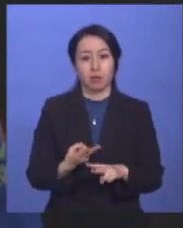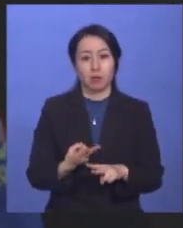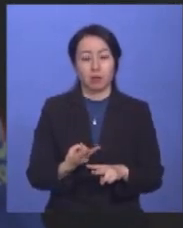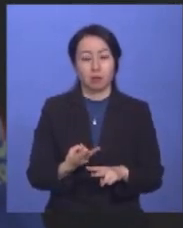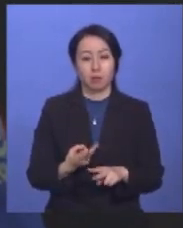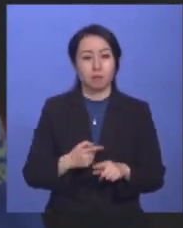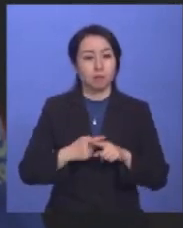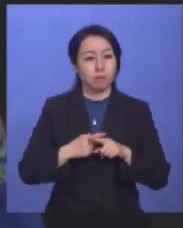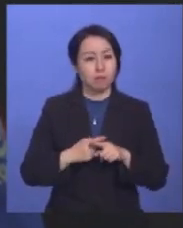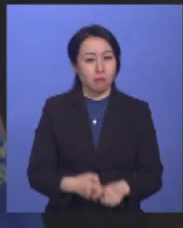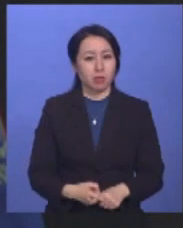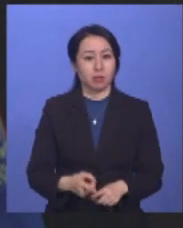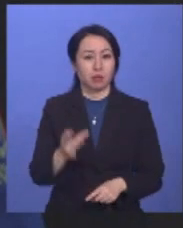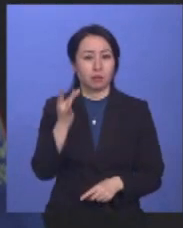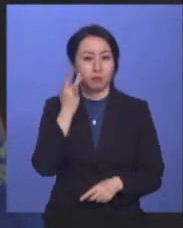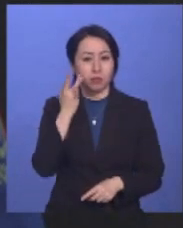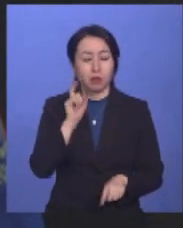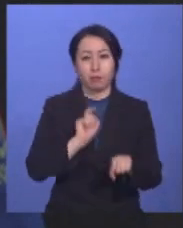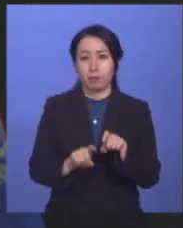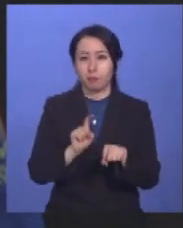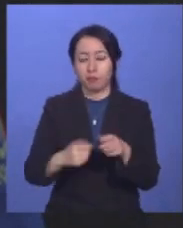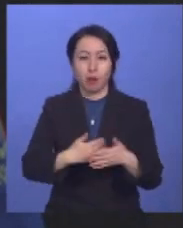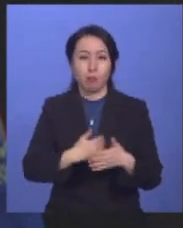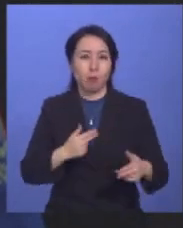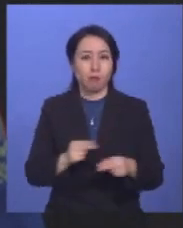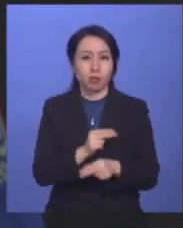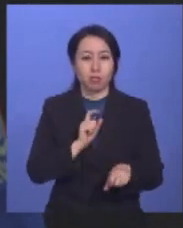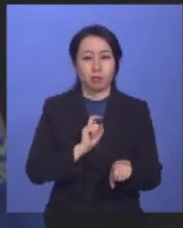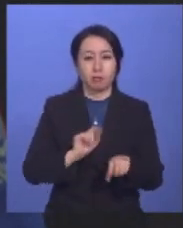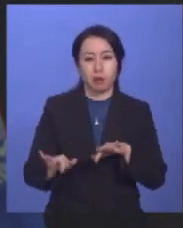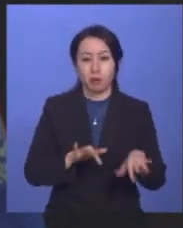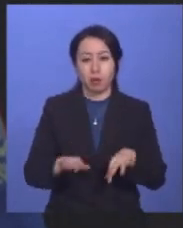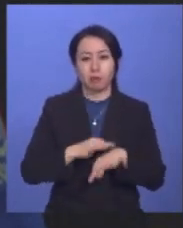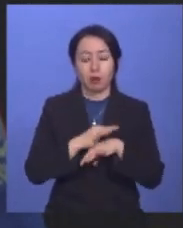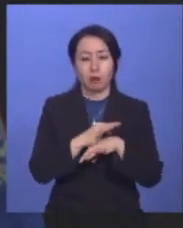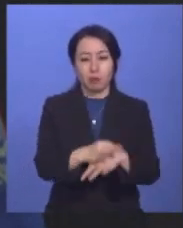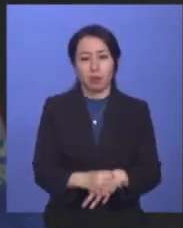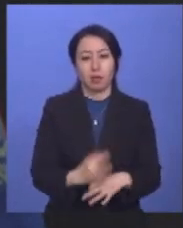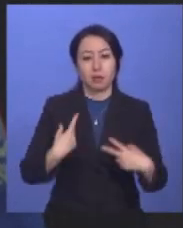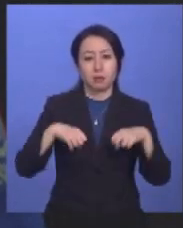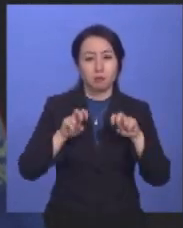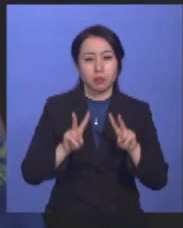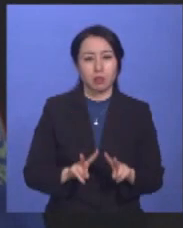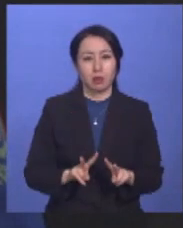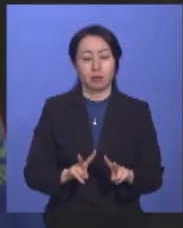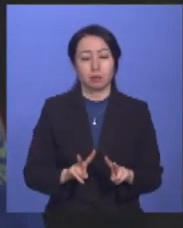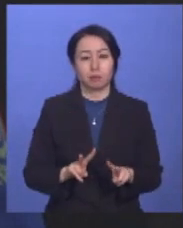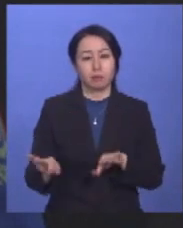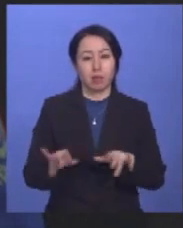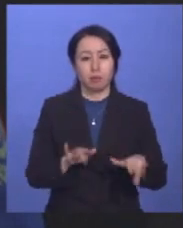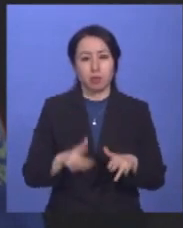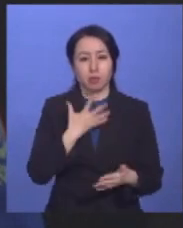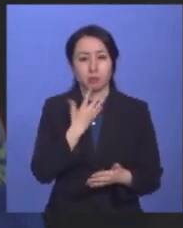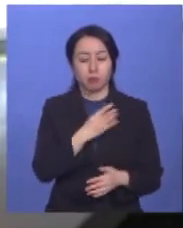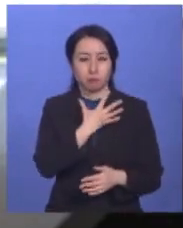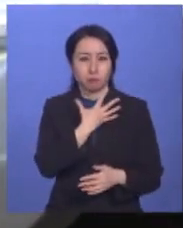постоянно рейдовые мероприятия, профилактические мероприятия, проведение специальных оперативно-розыскных мероприятий